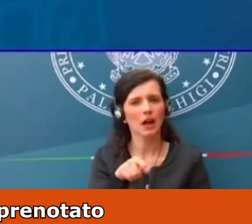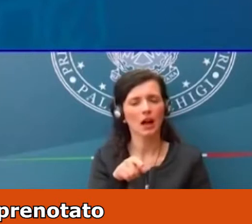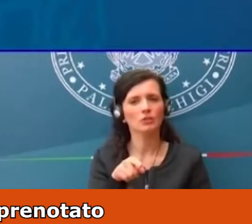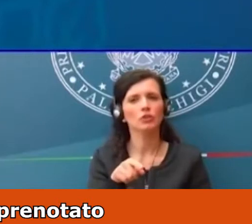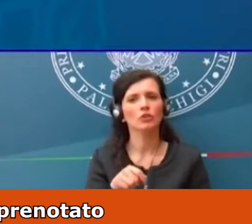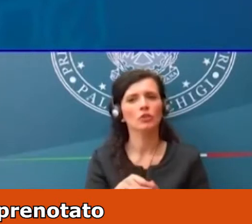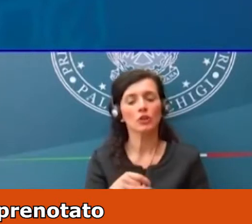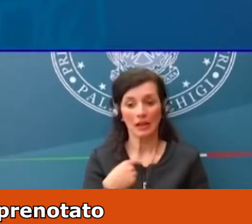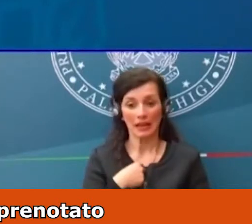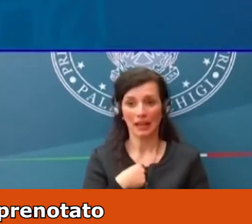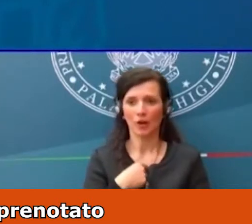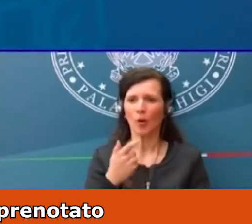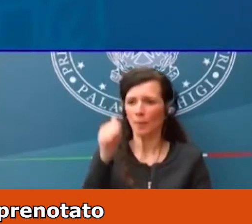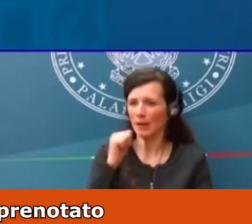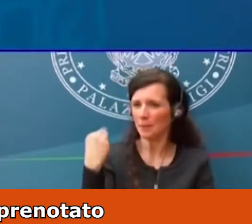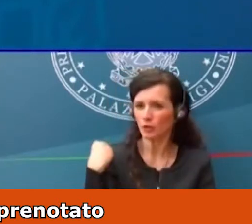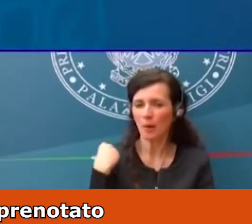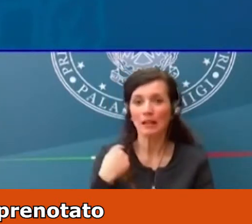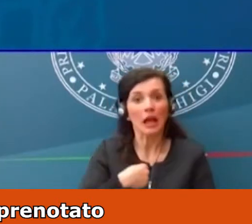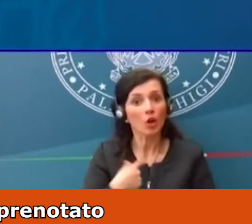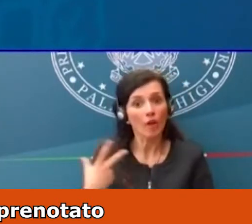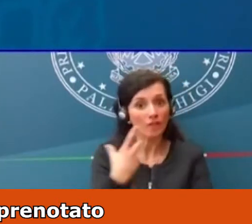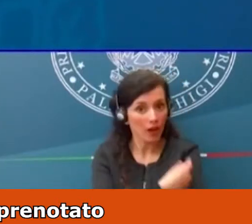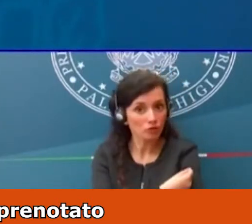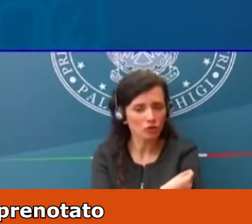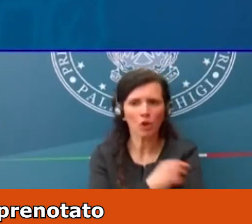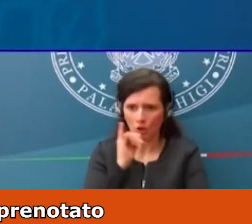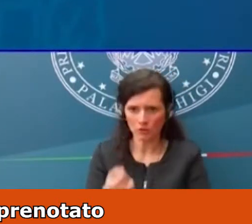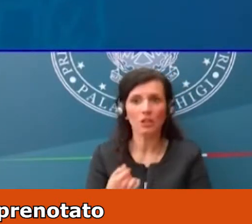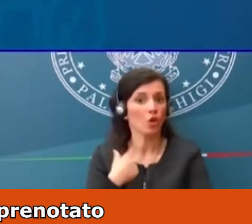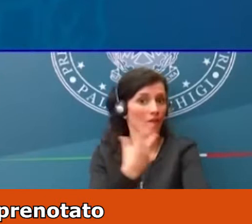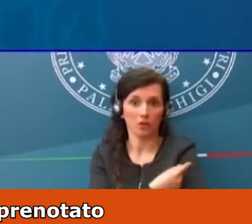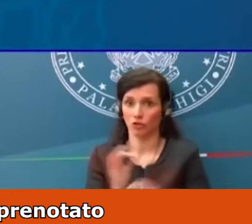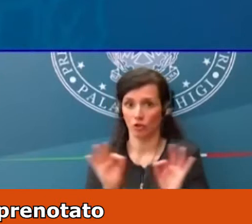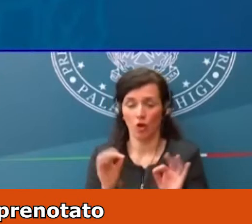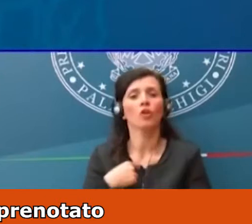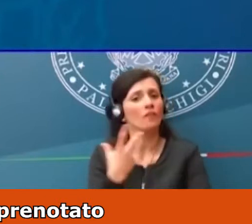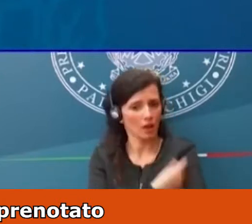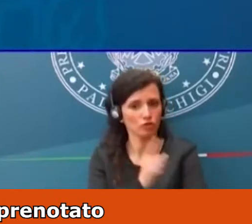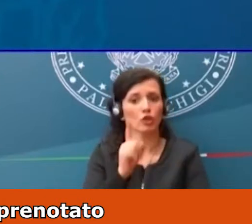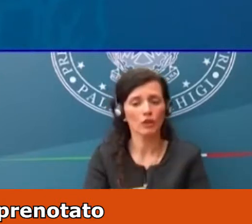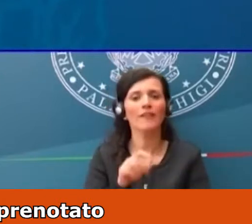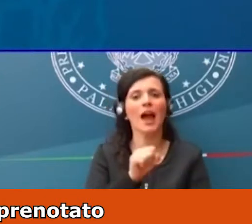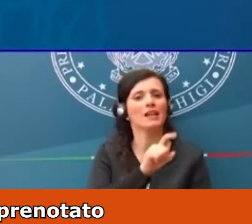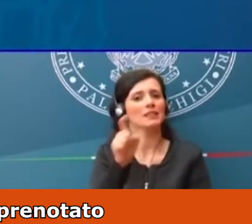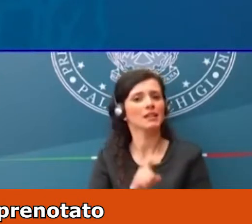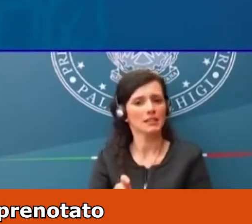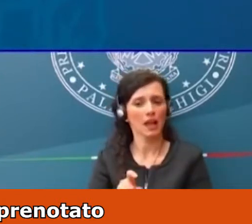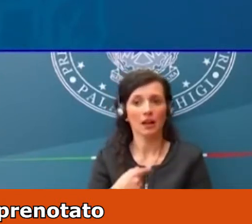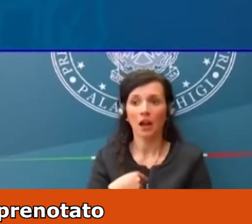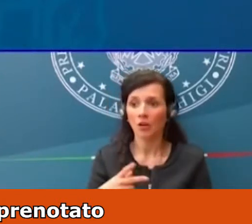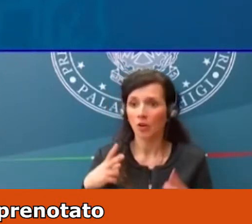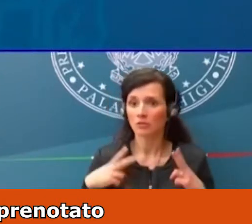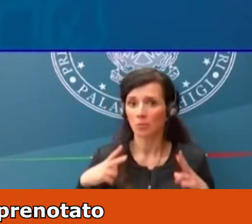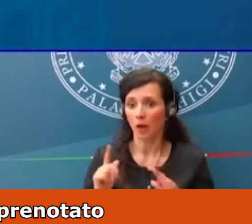prima se io mi vaccino, sì, io non sono stato vaccinato, mi vaccinerò con AstraZeneca, spero la